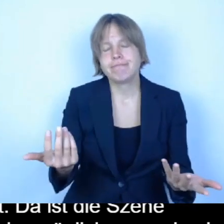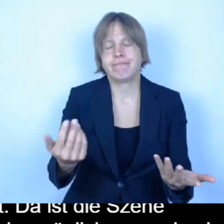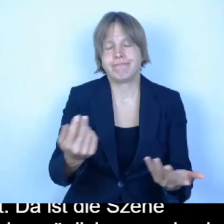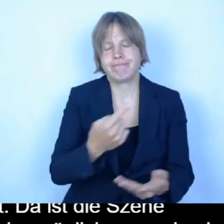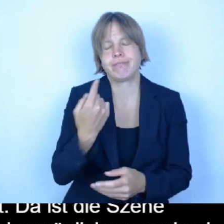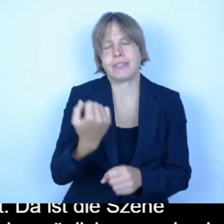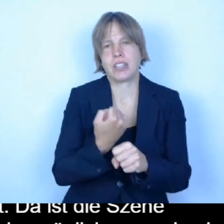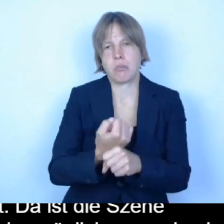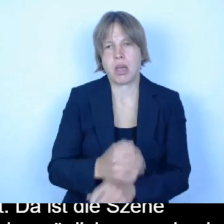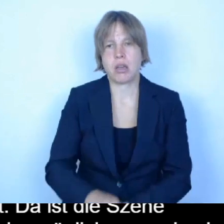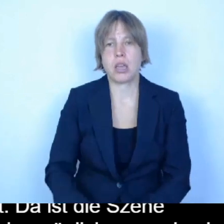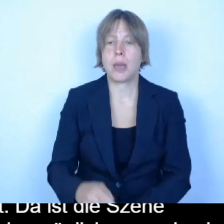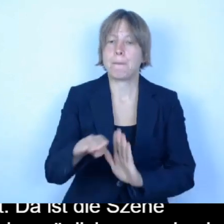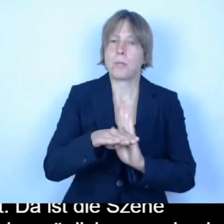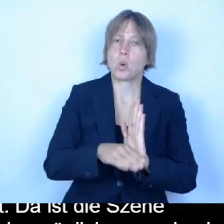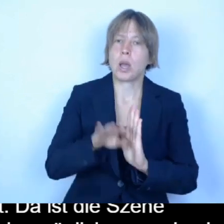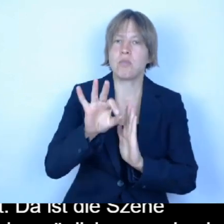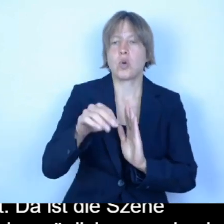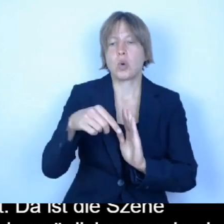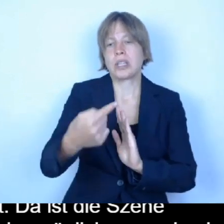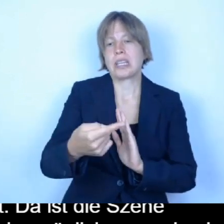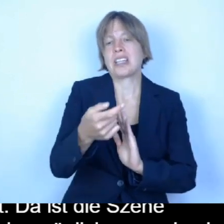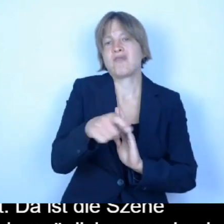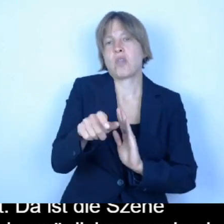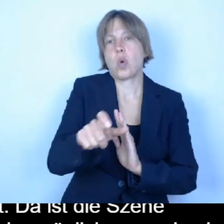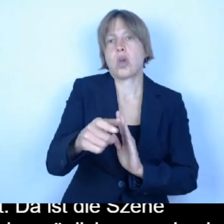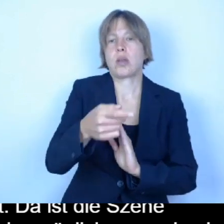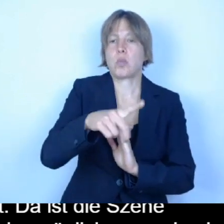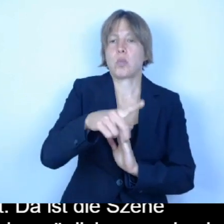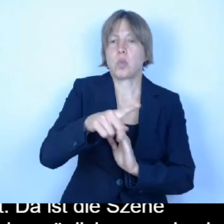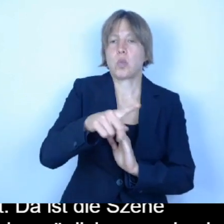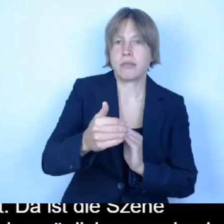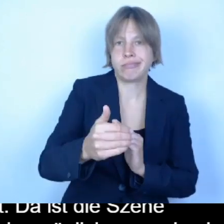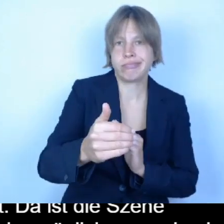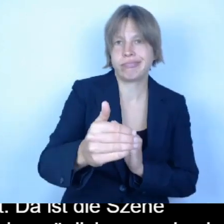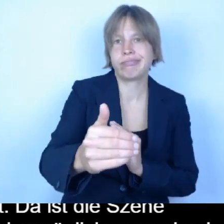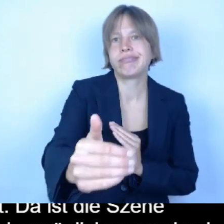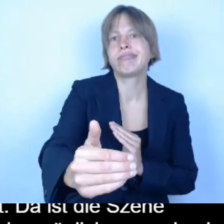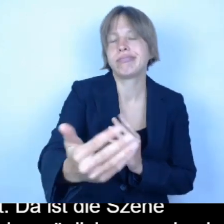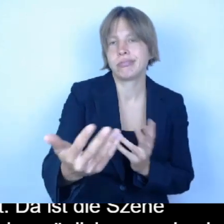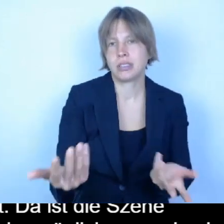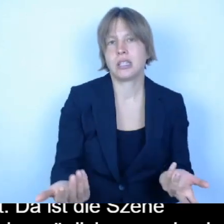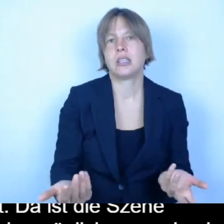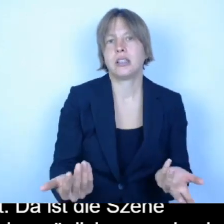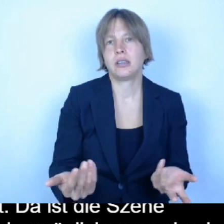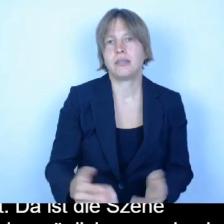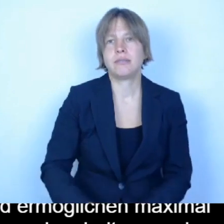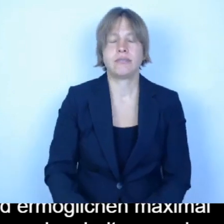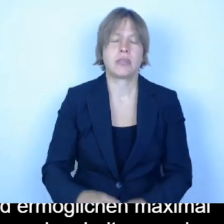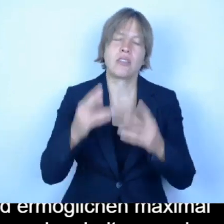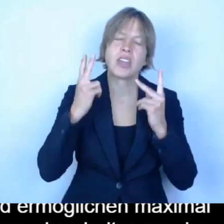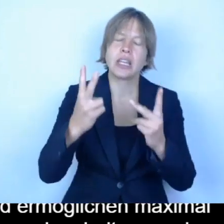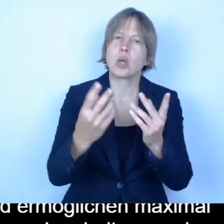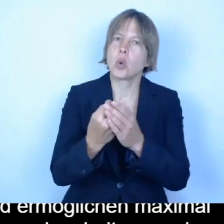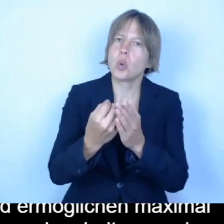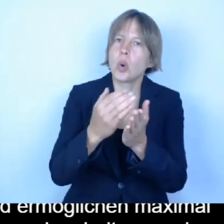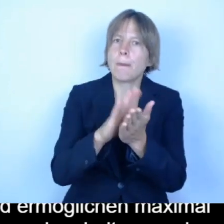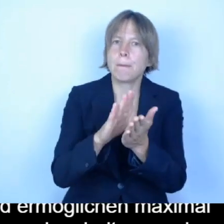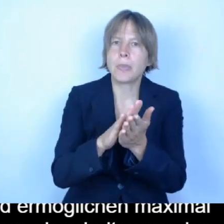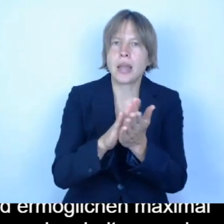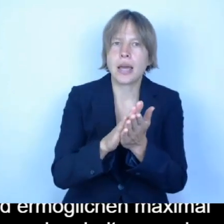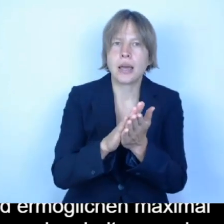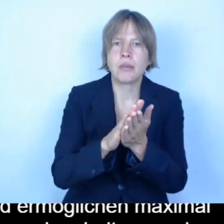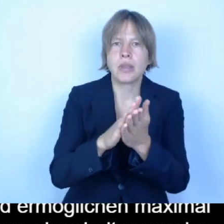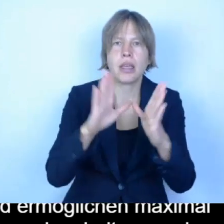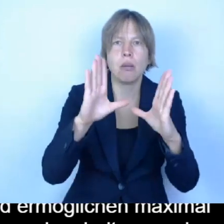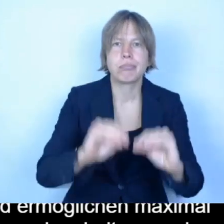Zeit die Kultur am Leben zu halten. War ganz wichtig. Das heißt, die Ausfälle, die wir waren, zu kompensieren.